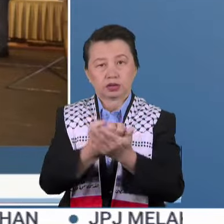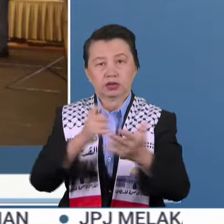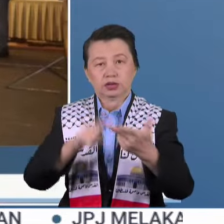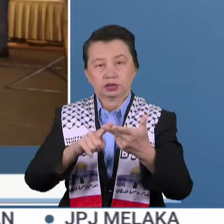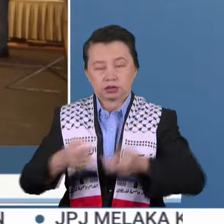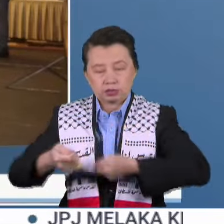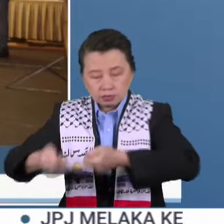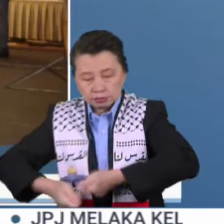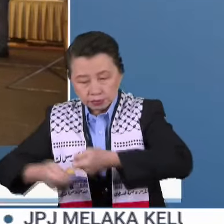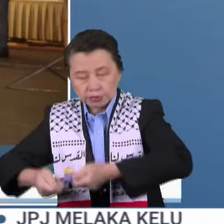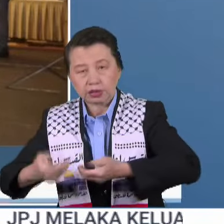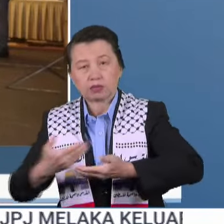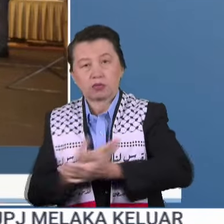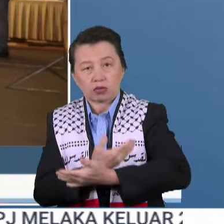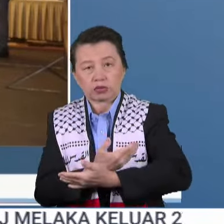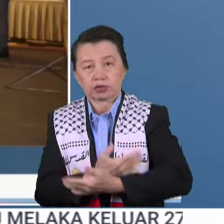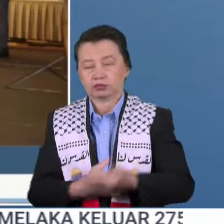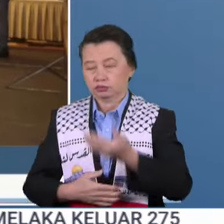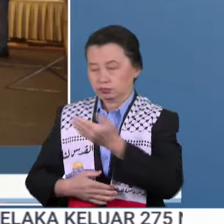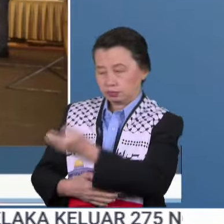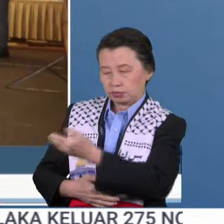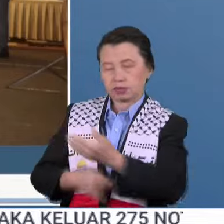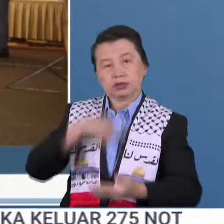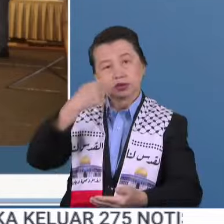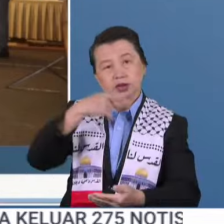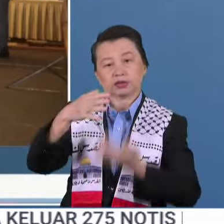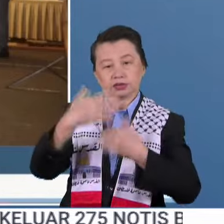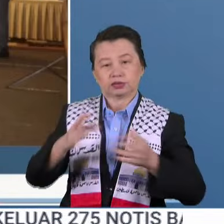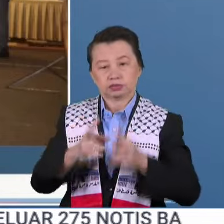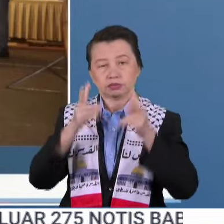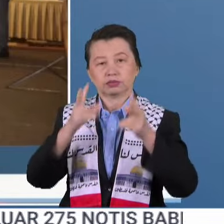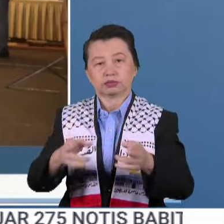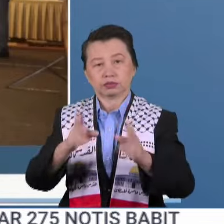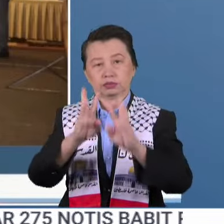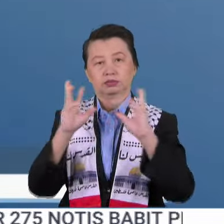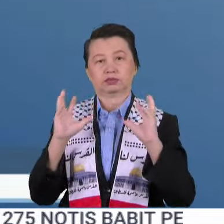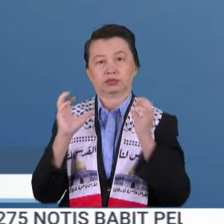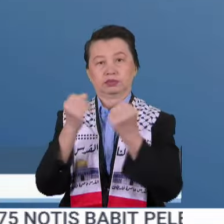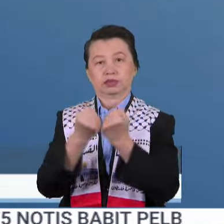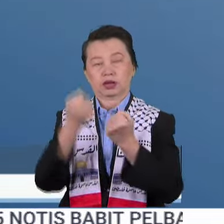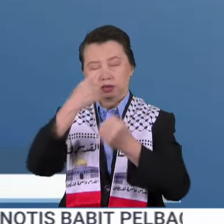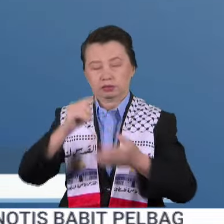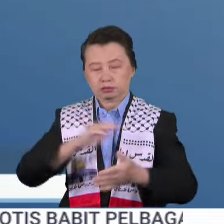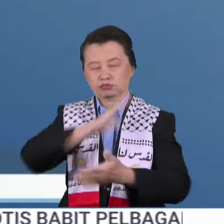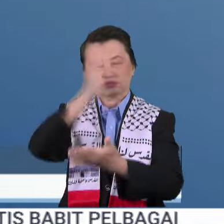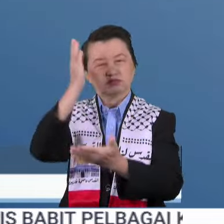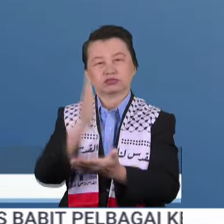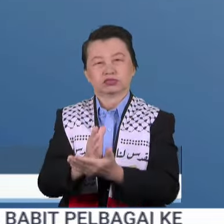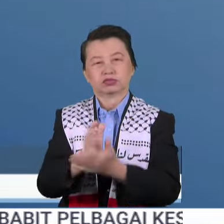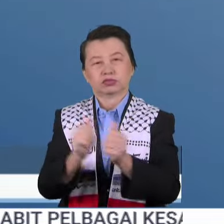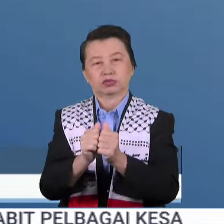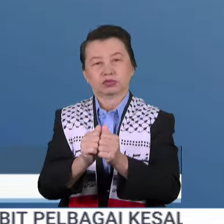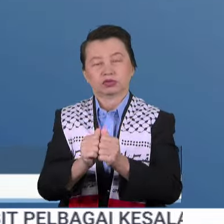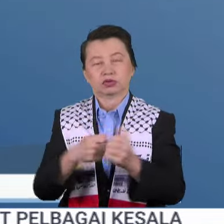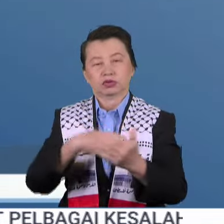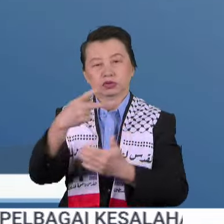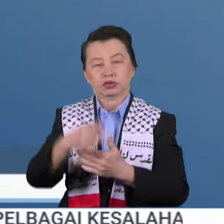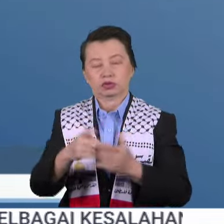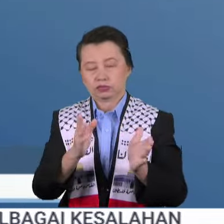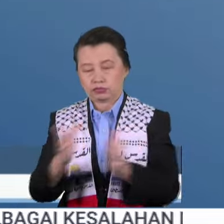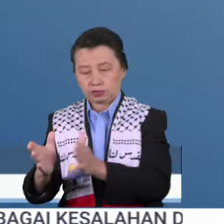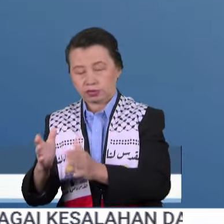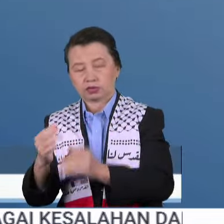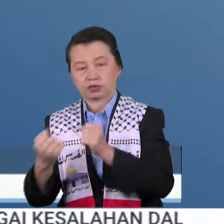dan pertanian moden. Beliau berkata demikian selepas merasmikan bengkel untuk memuktamadkan projek fasa kedua tahun